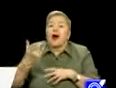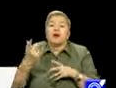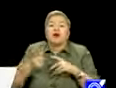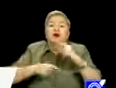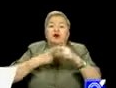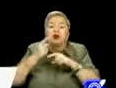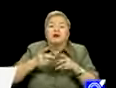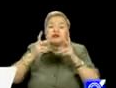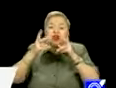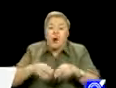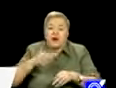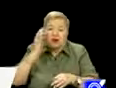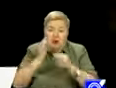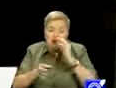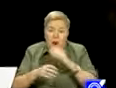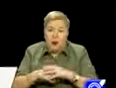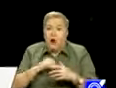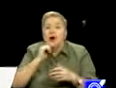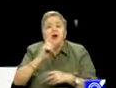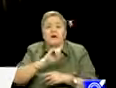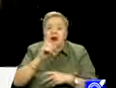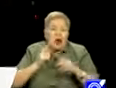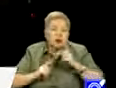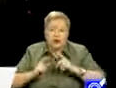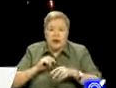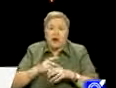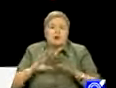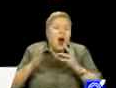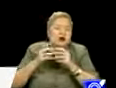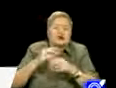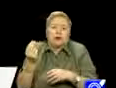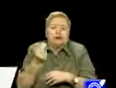dupa stingerea flacarii lor glume nu a fost rănit